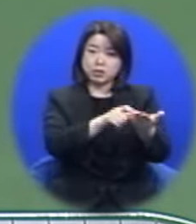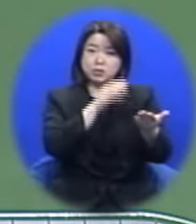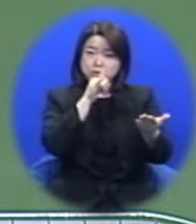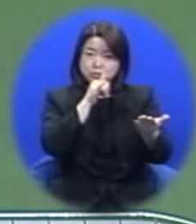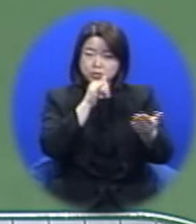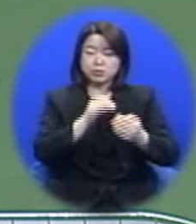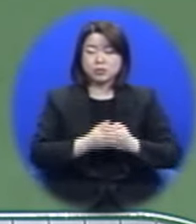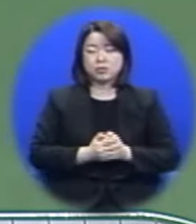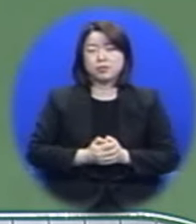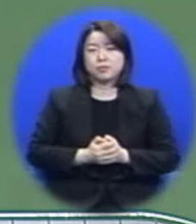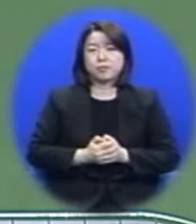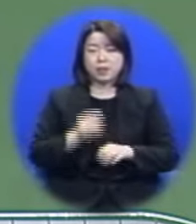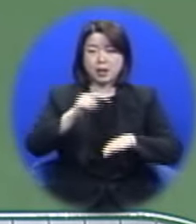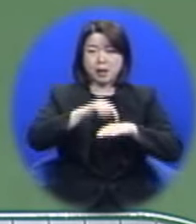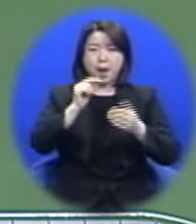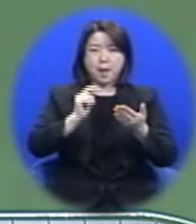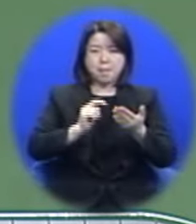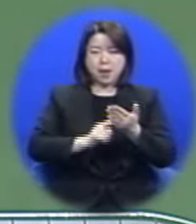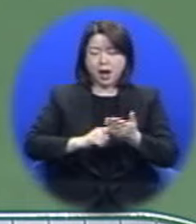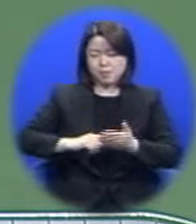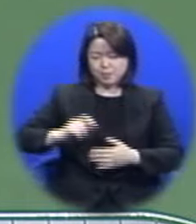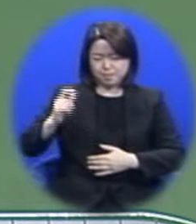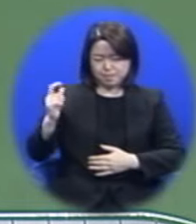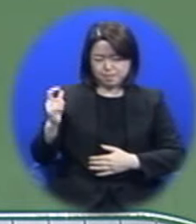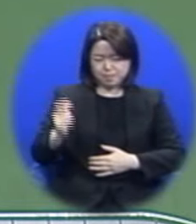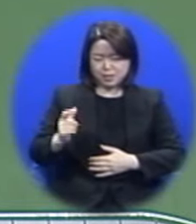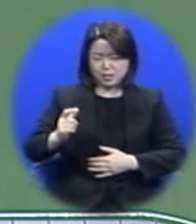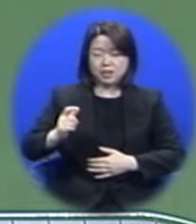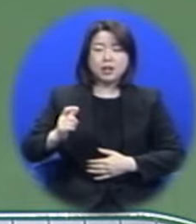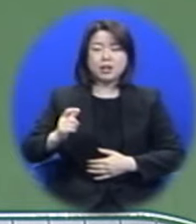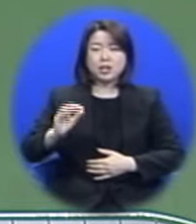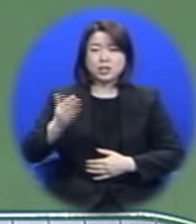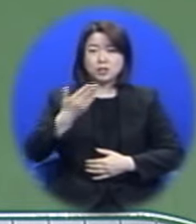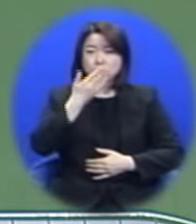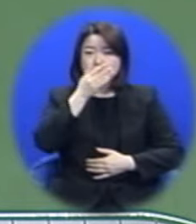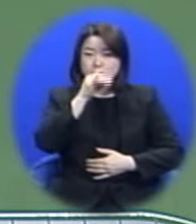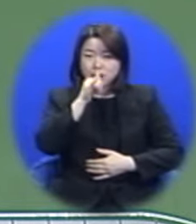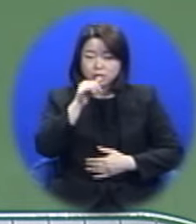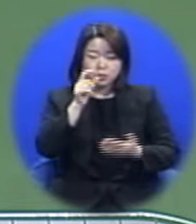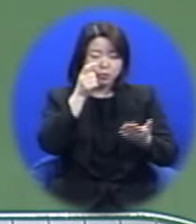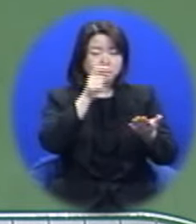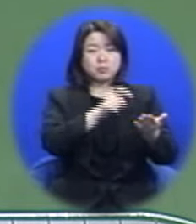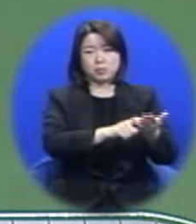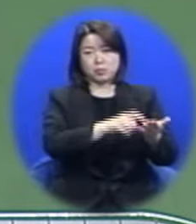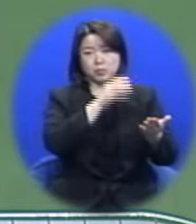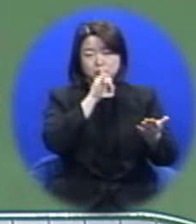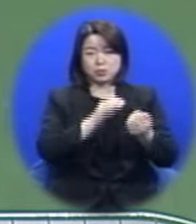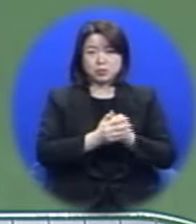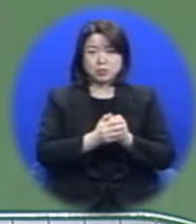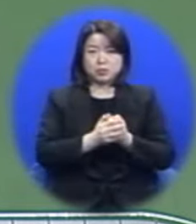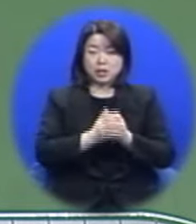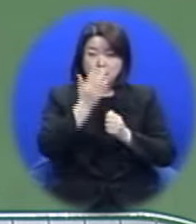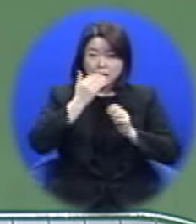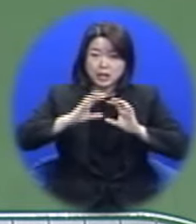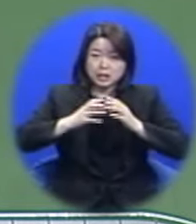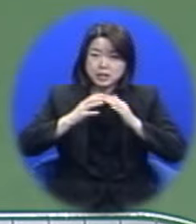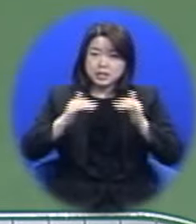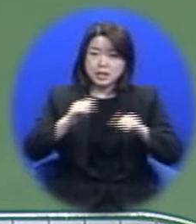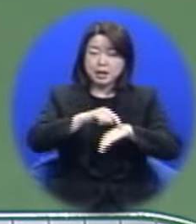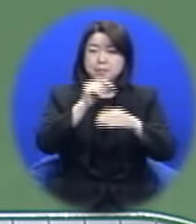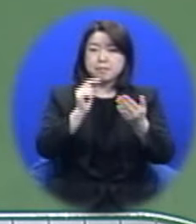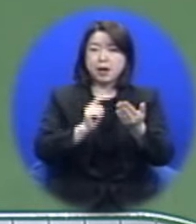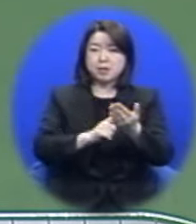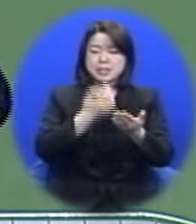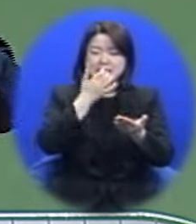마음은 굳어질 수 있다는 것을 보여줍니다. 이스라엘 백성들의 마음이 돌덩어리처럼